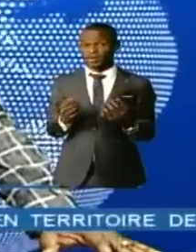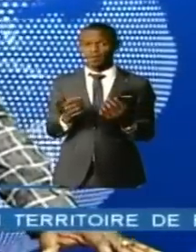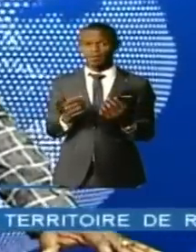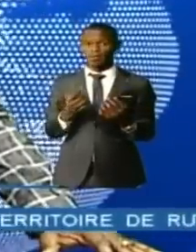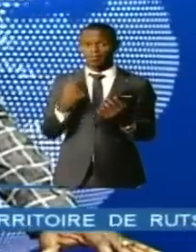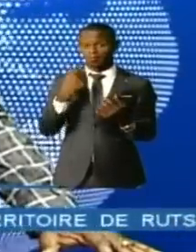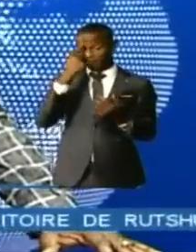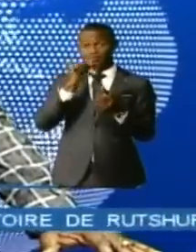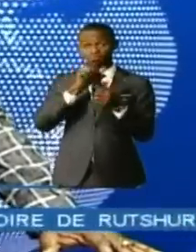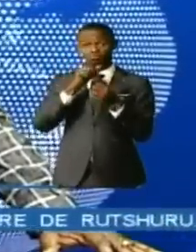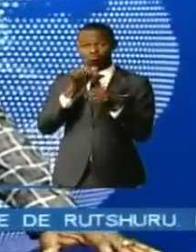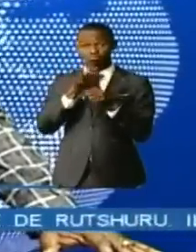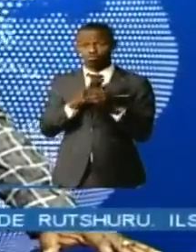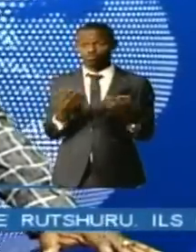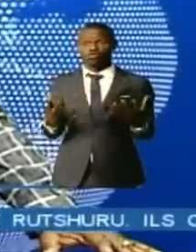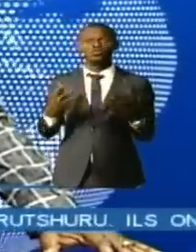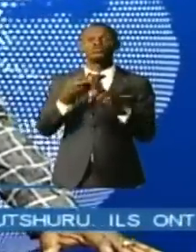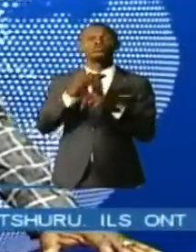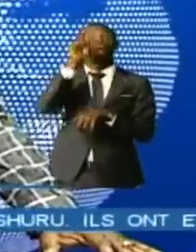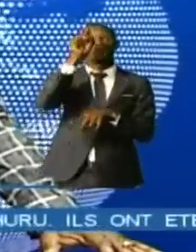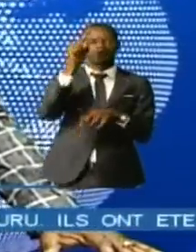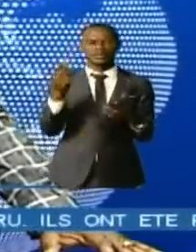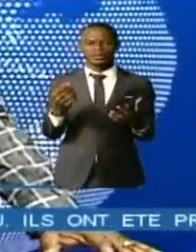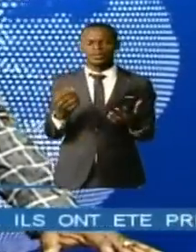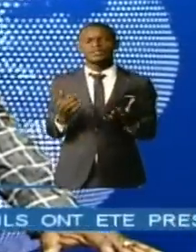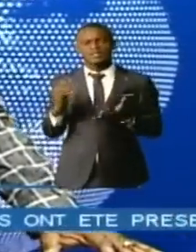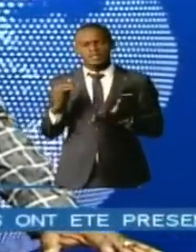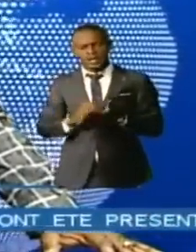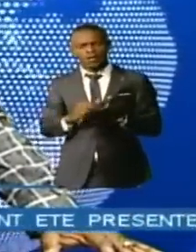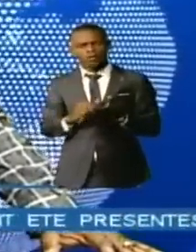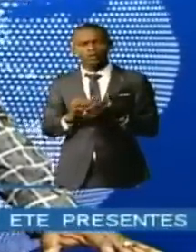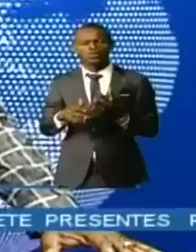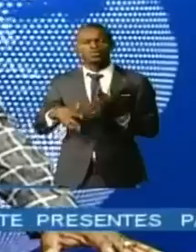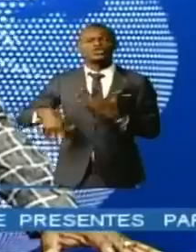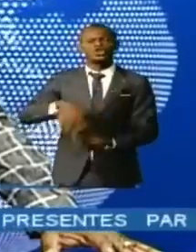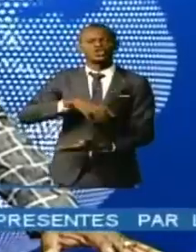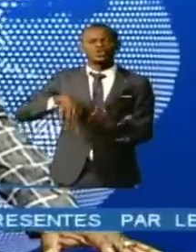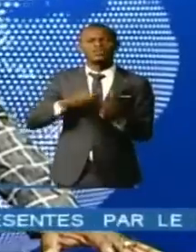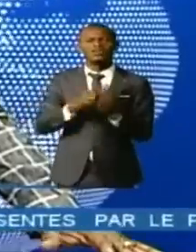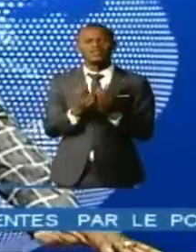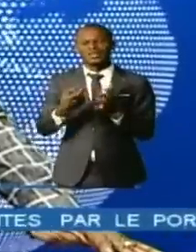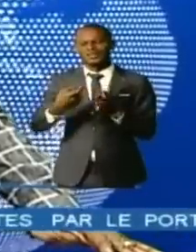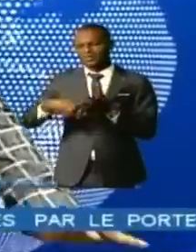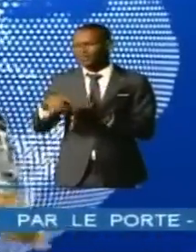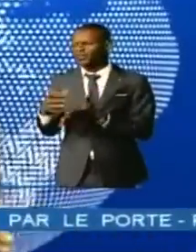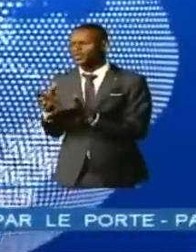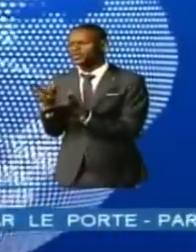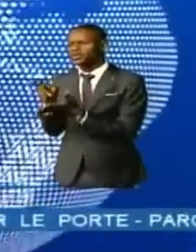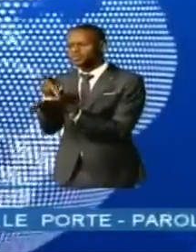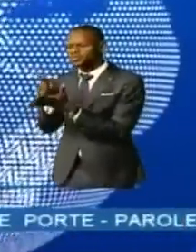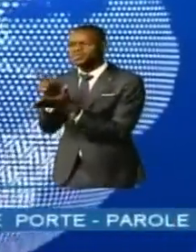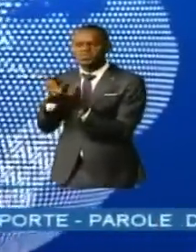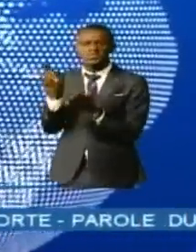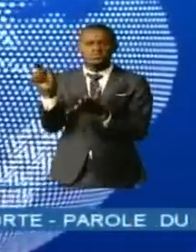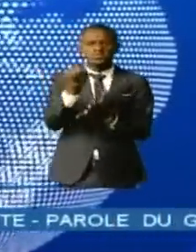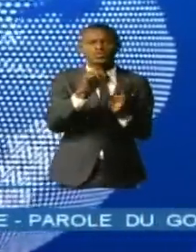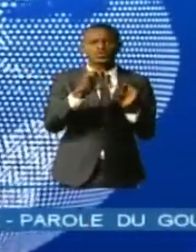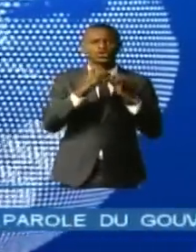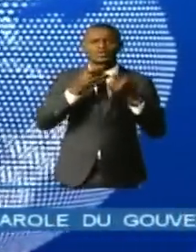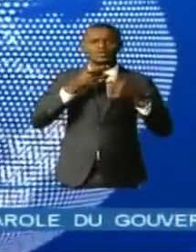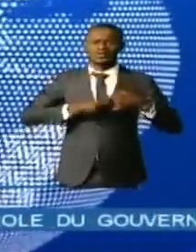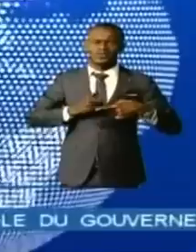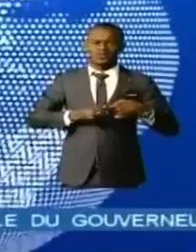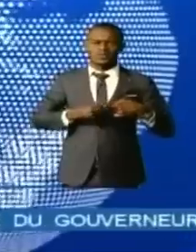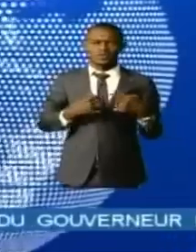dépense fiscale avec les exonérations qui sont demandées et accordées par-ci, par-là. Donc, on redoutait qu'en 2022, avec les